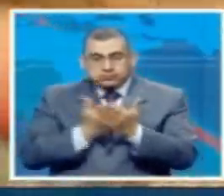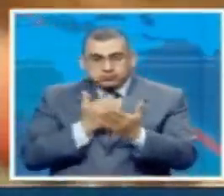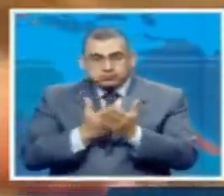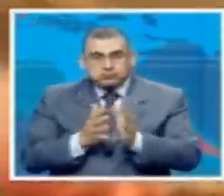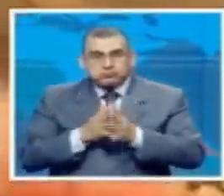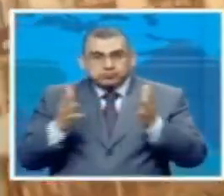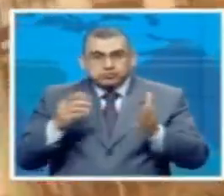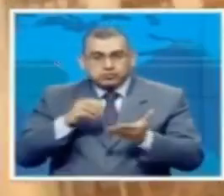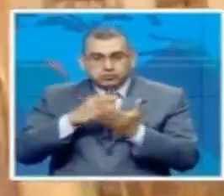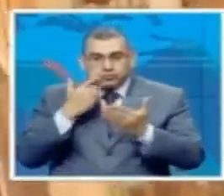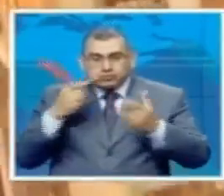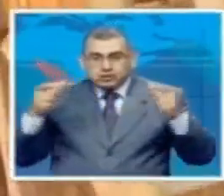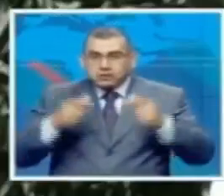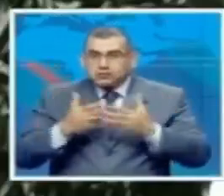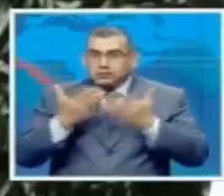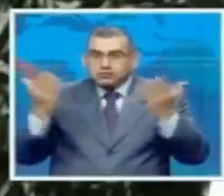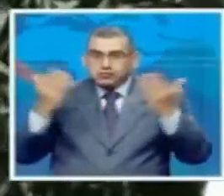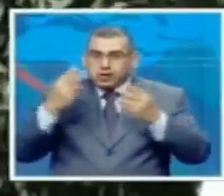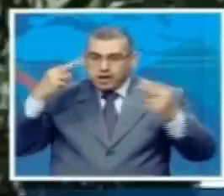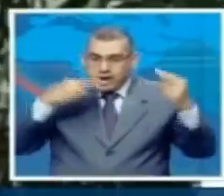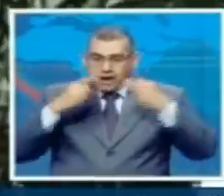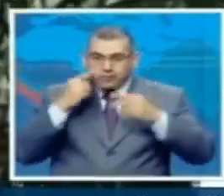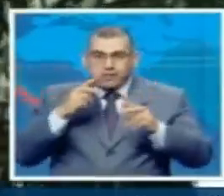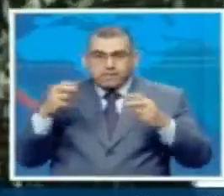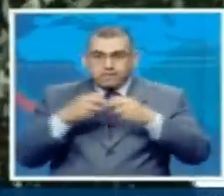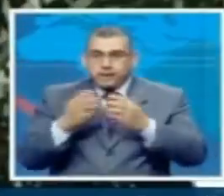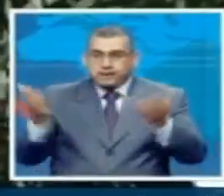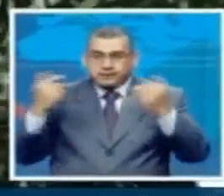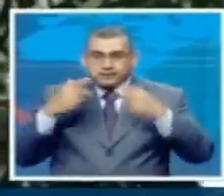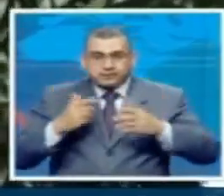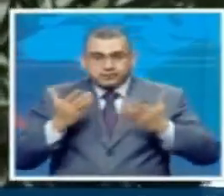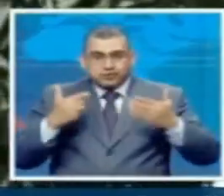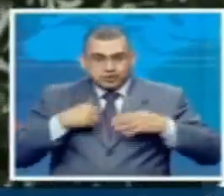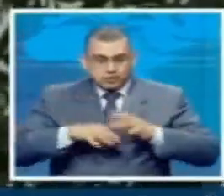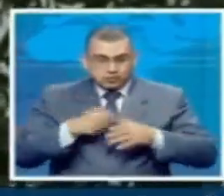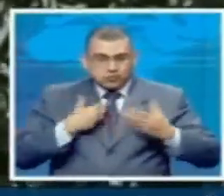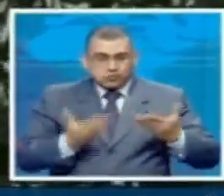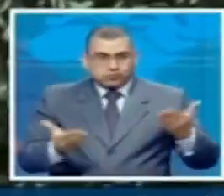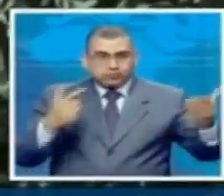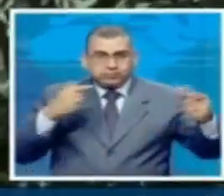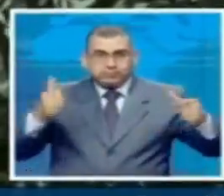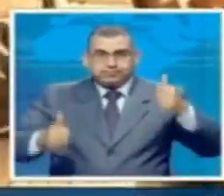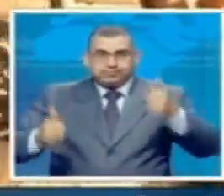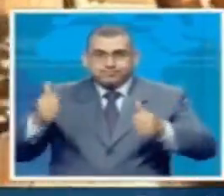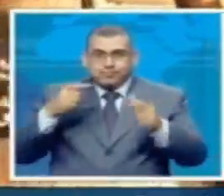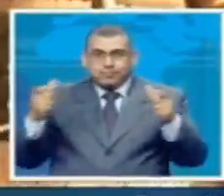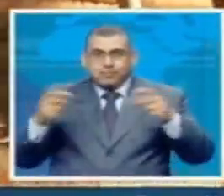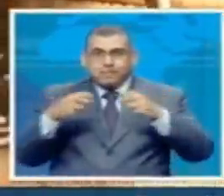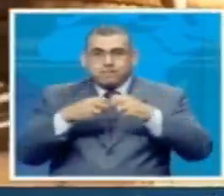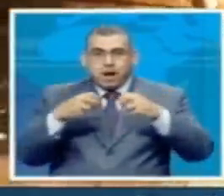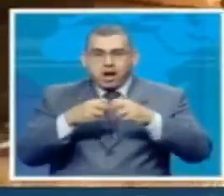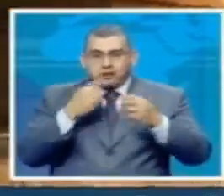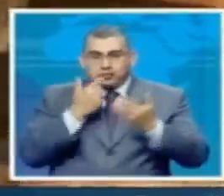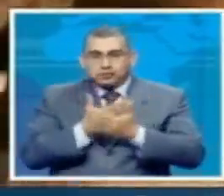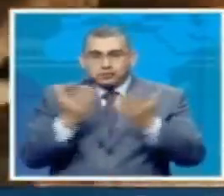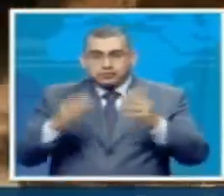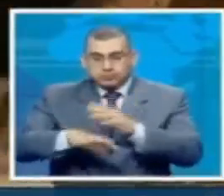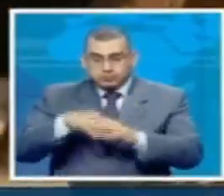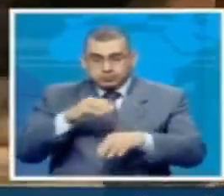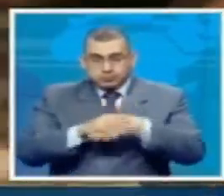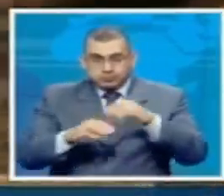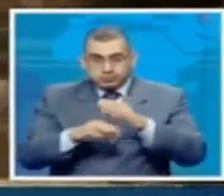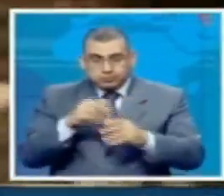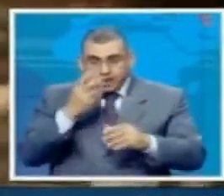المبادره اكتر وبيزود العدد فيها من العارضين وبتوسع اكتر بشكل اوسع في المعارض المنتجات الحرفيه